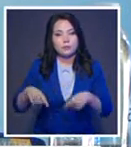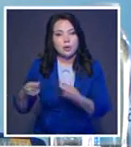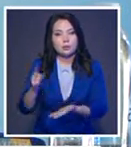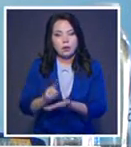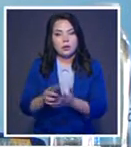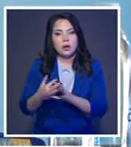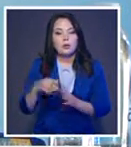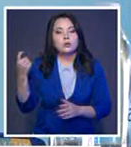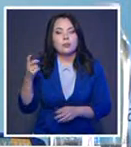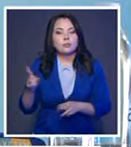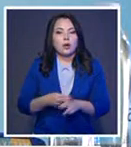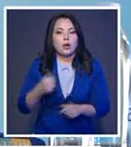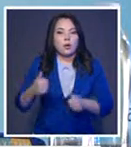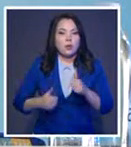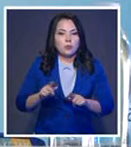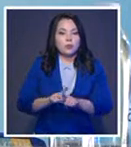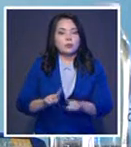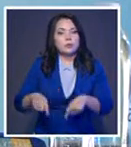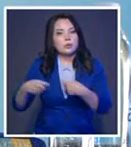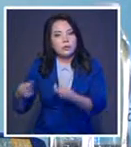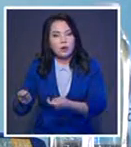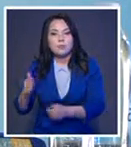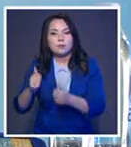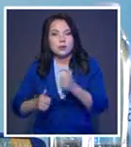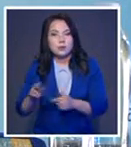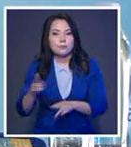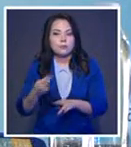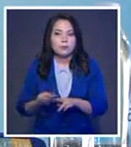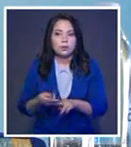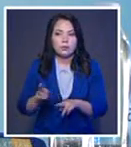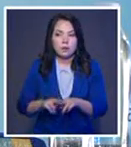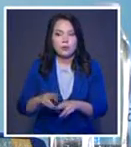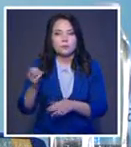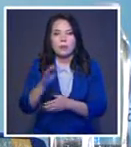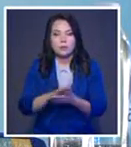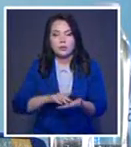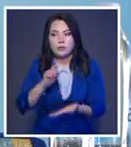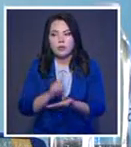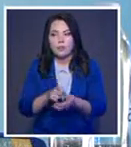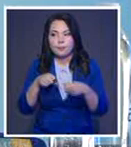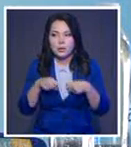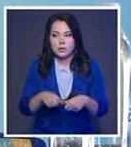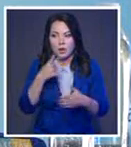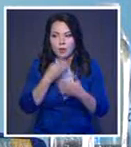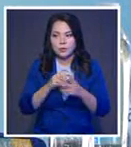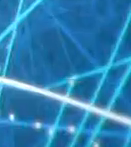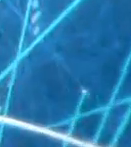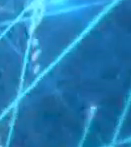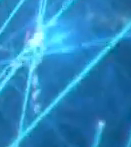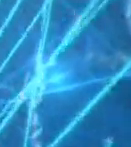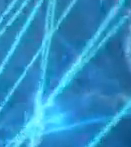жерлерді конкурссыз алып қайтарымсыз, то есть с правом продления осындай жерлер беріледі.